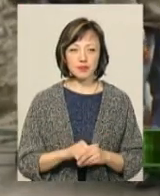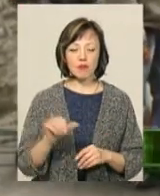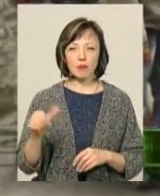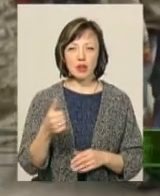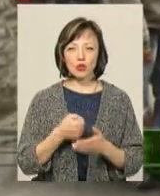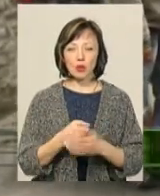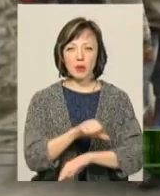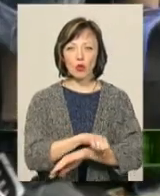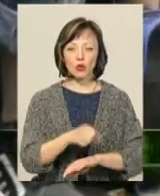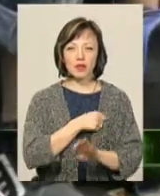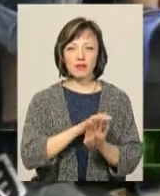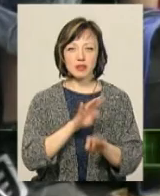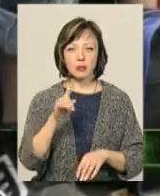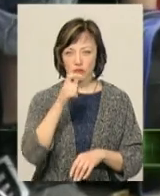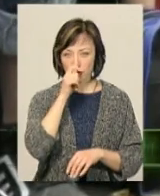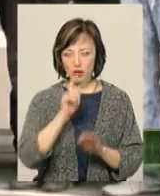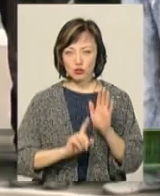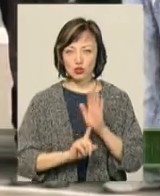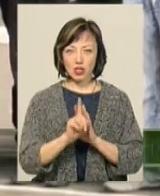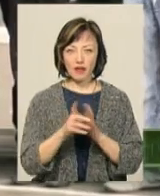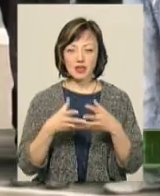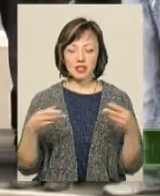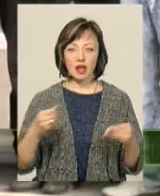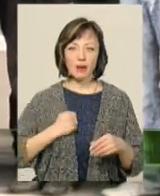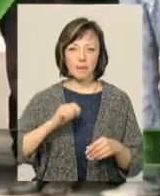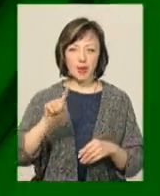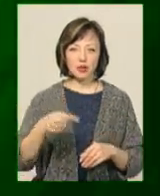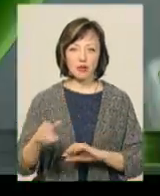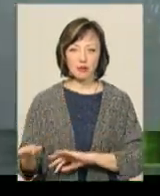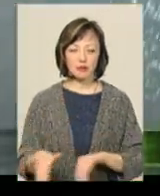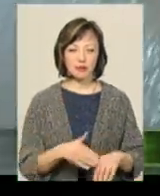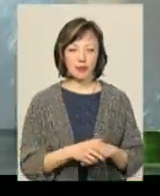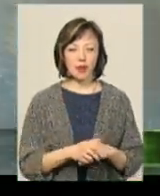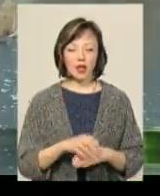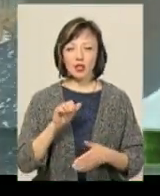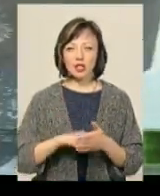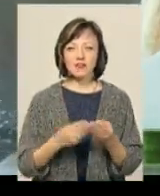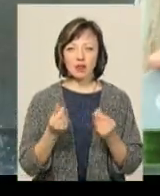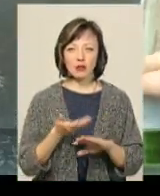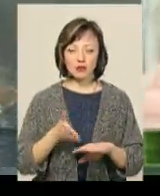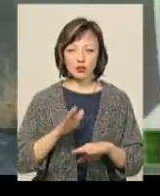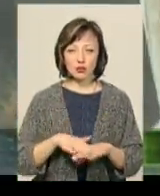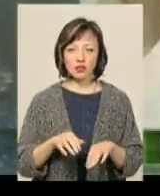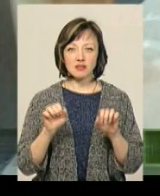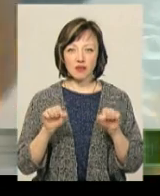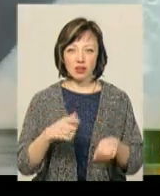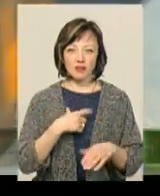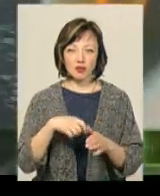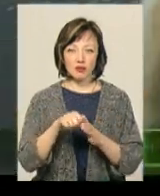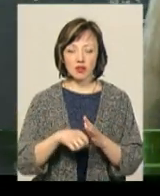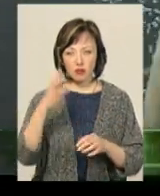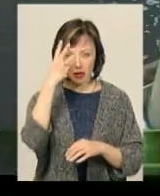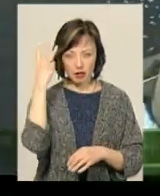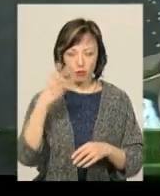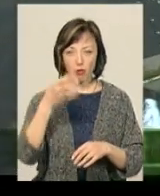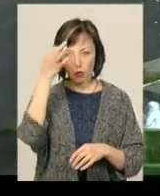до прикордонних військ з 1 квітня розпочинається весняний призов. Через фінансові труднощі зважився на суїцид. В обласному